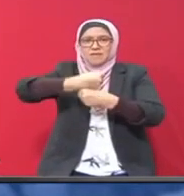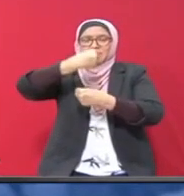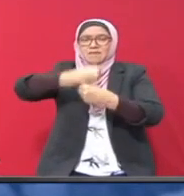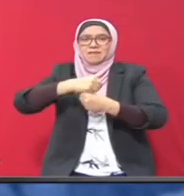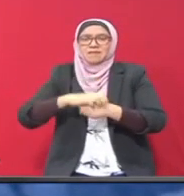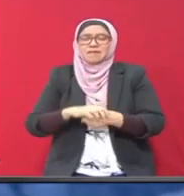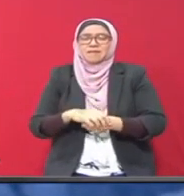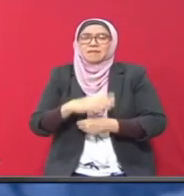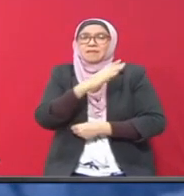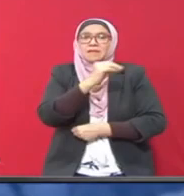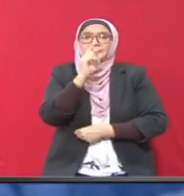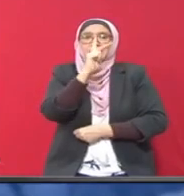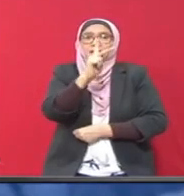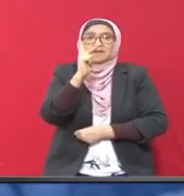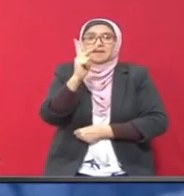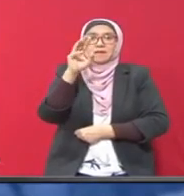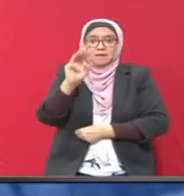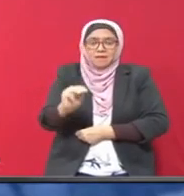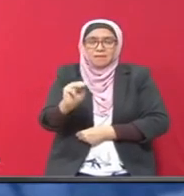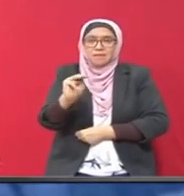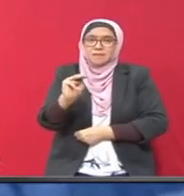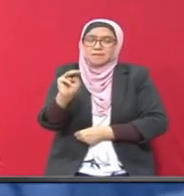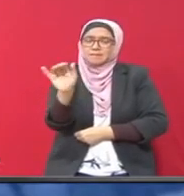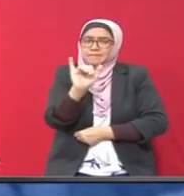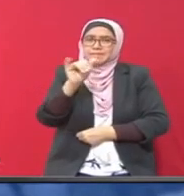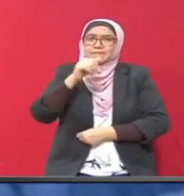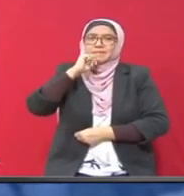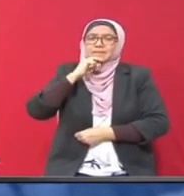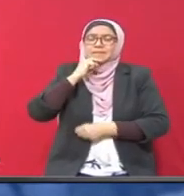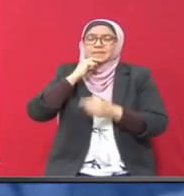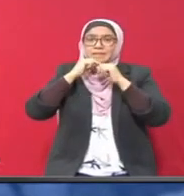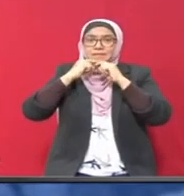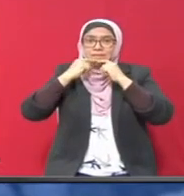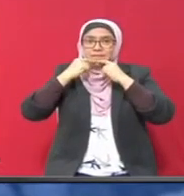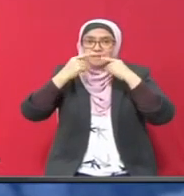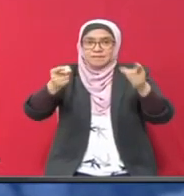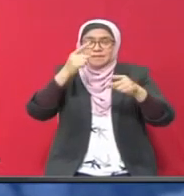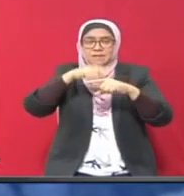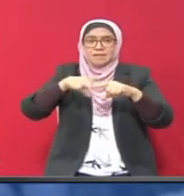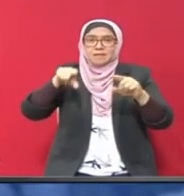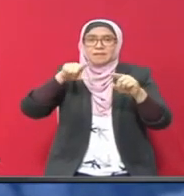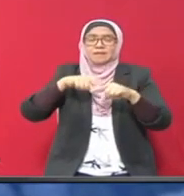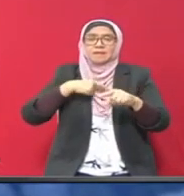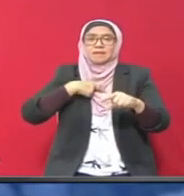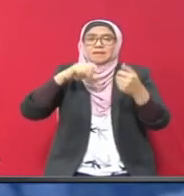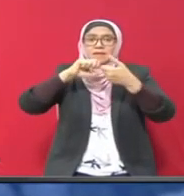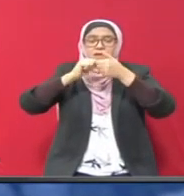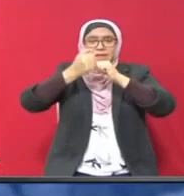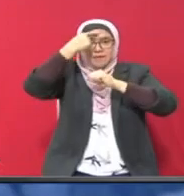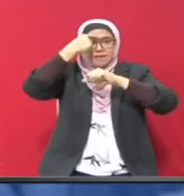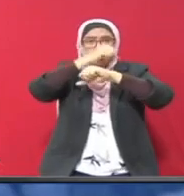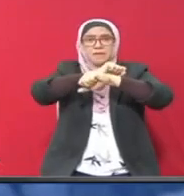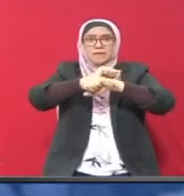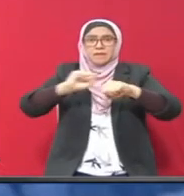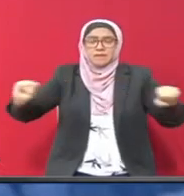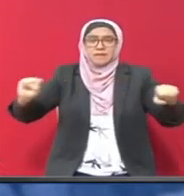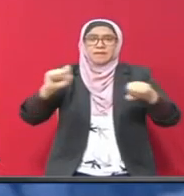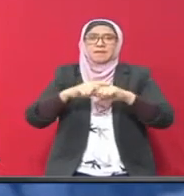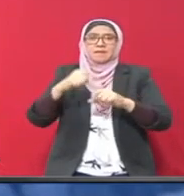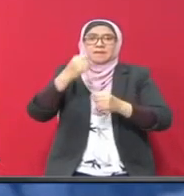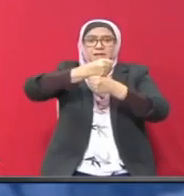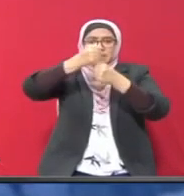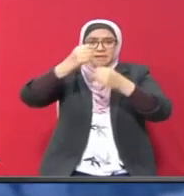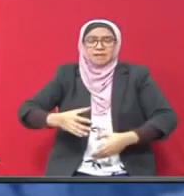Kementerian Kesehatan memaklumkan kekangan untuk menyediakan pegawai dan kaki tangan kesehatan bagi mengendalikan